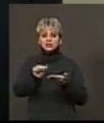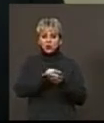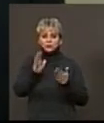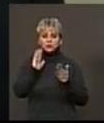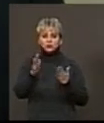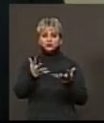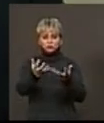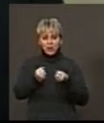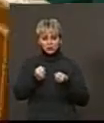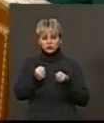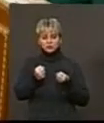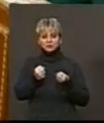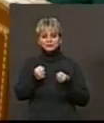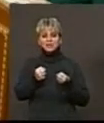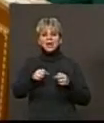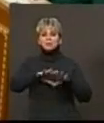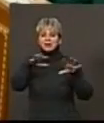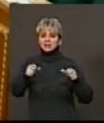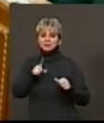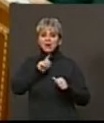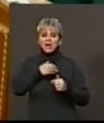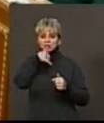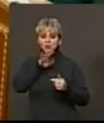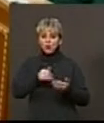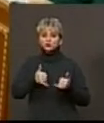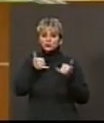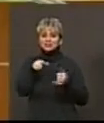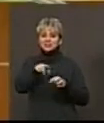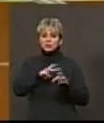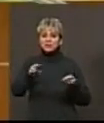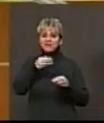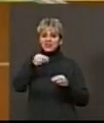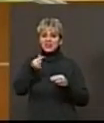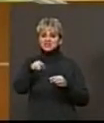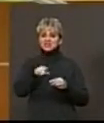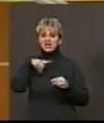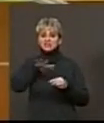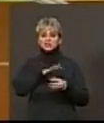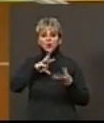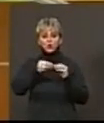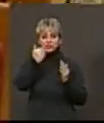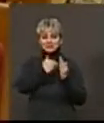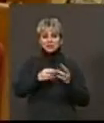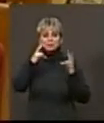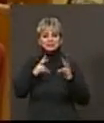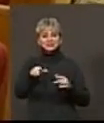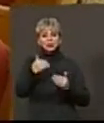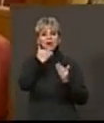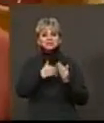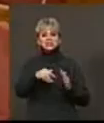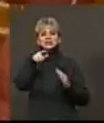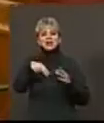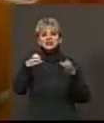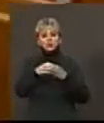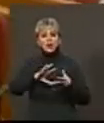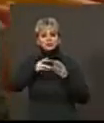будут получены. Парламентарии пока не могут предоставить Министерству финансов России общий список пострадавших. Перечень категорий,